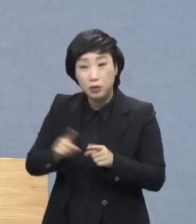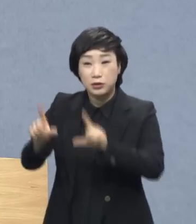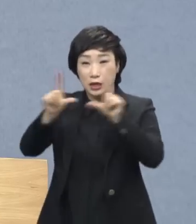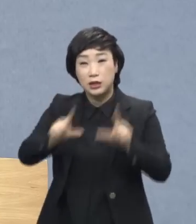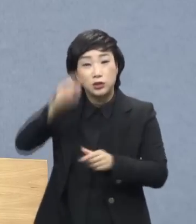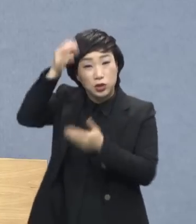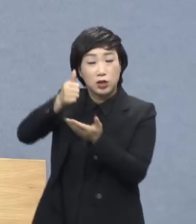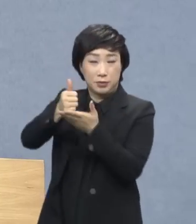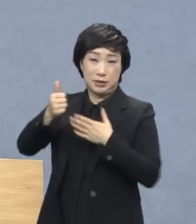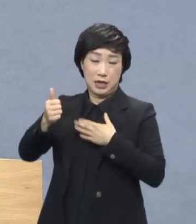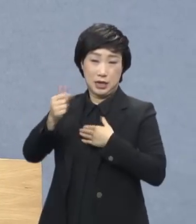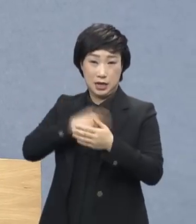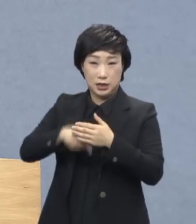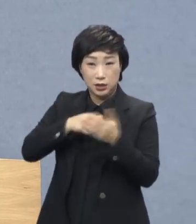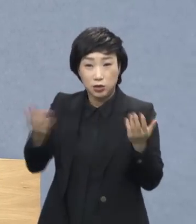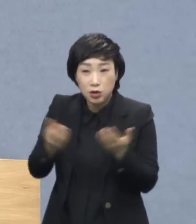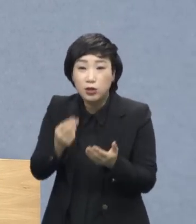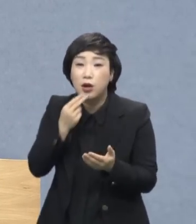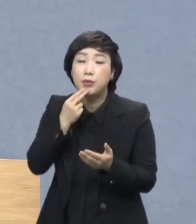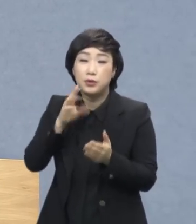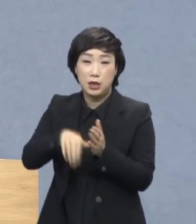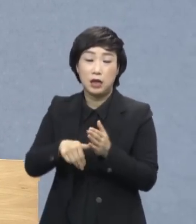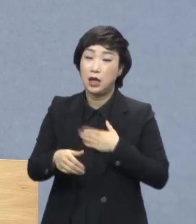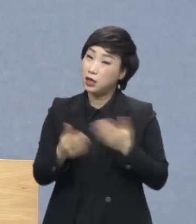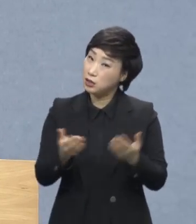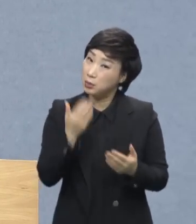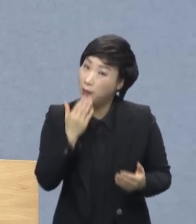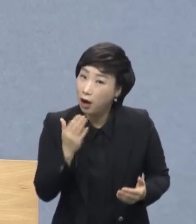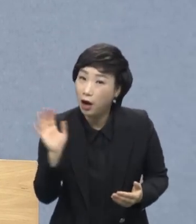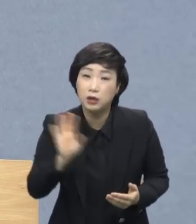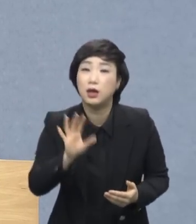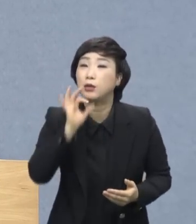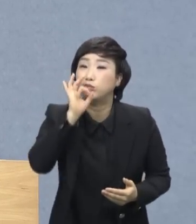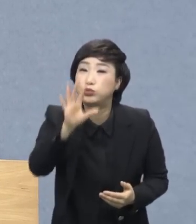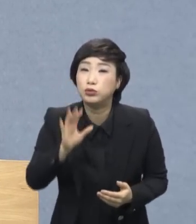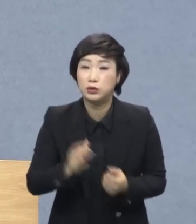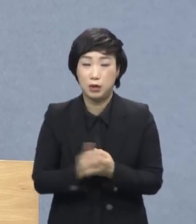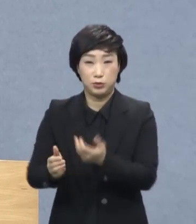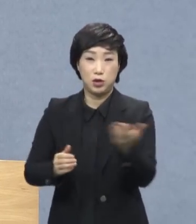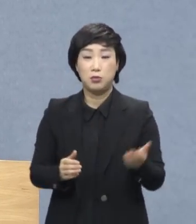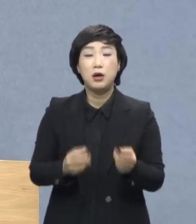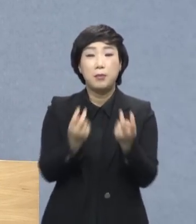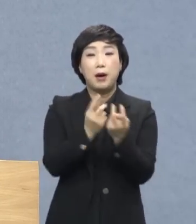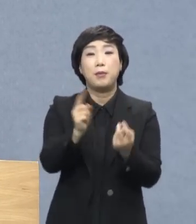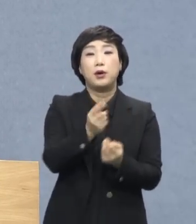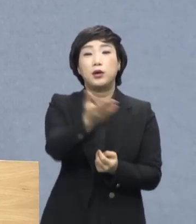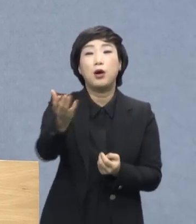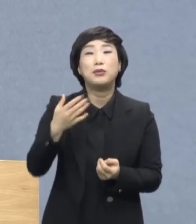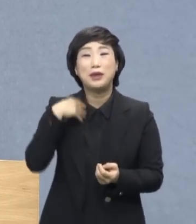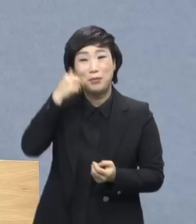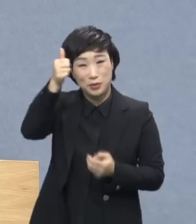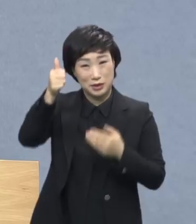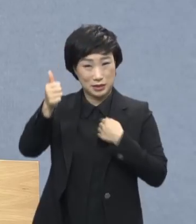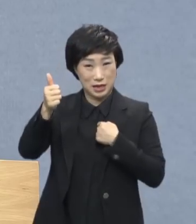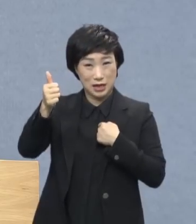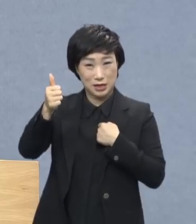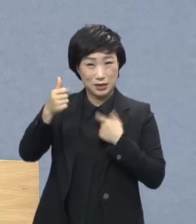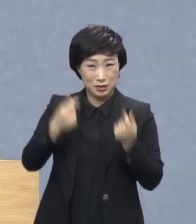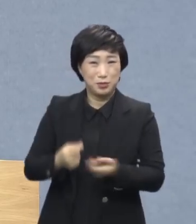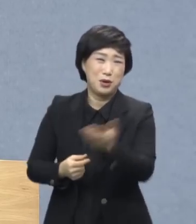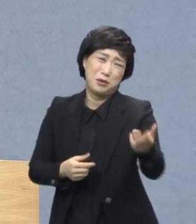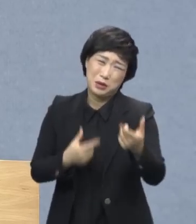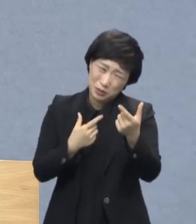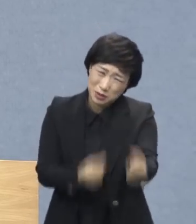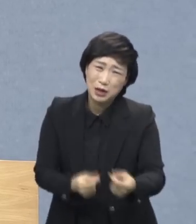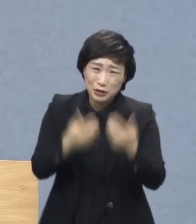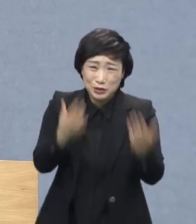성령이 내 안에서 역사하지 않고 그런 역사가 일어나겠는가. 그래서 방법은 여러분의 담임 목사처럼 쉬지 말고